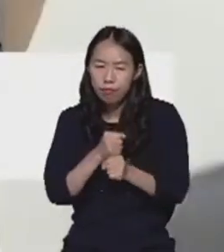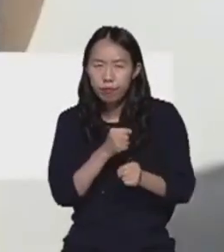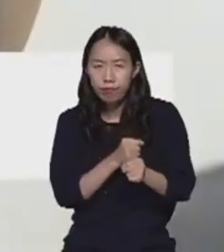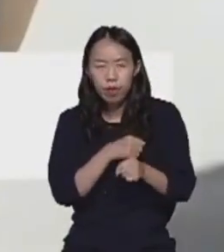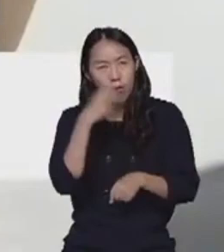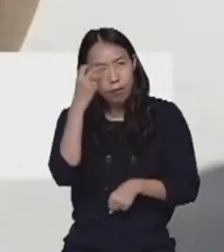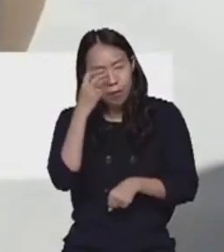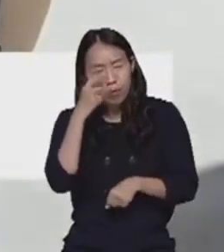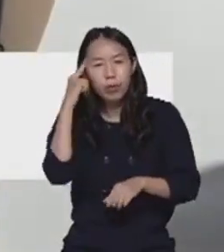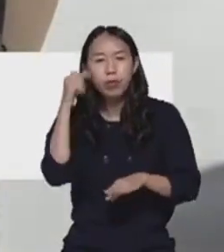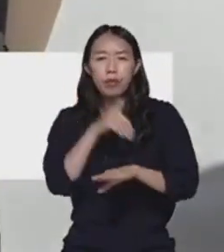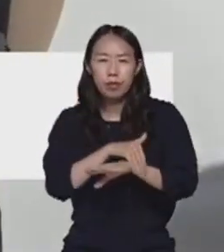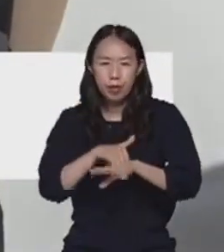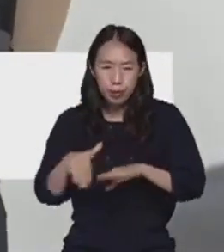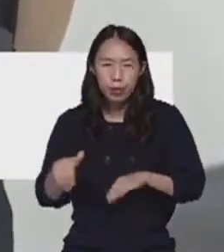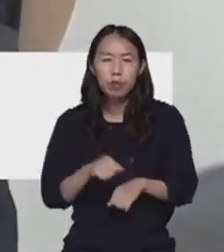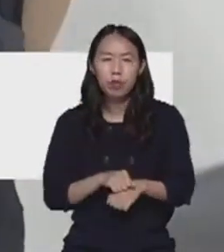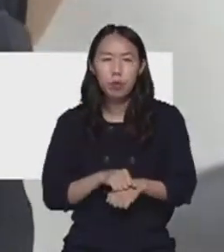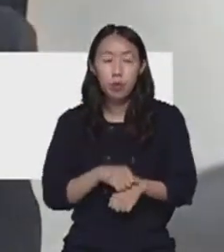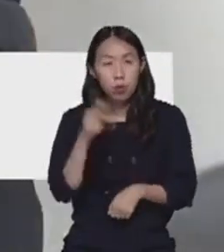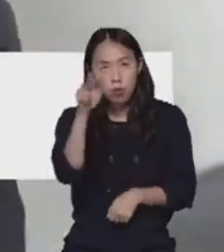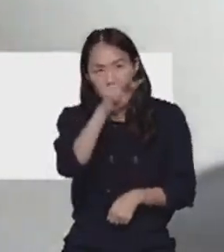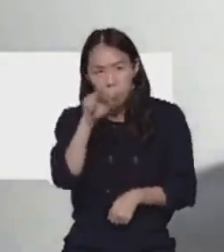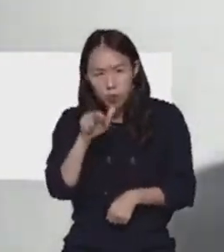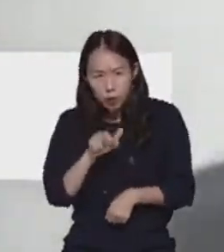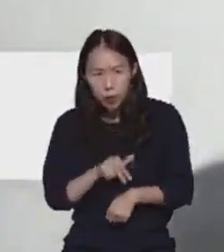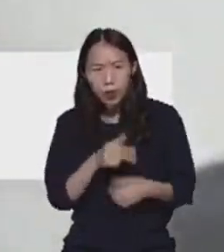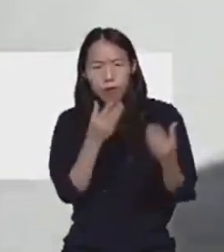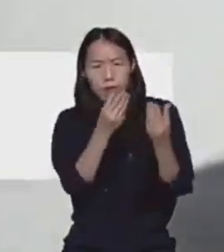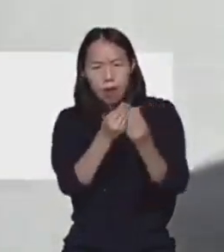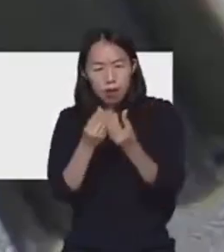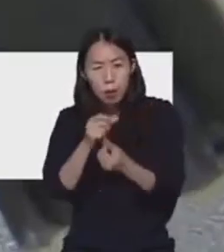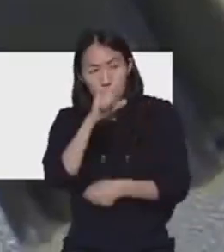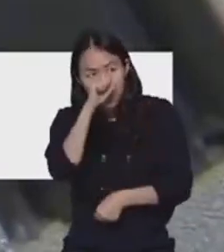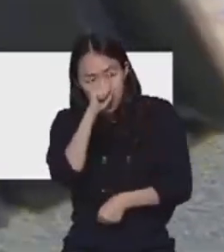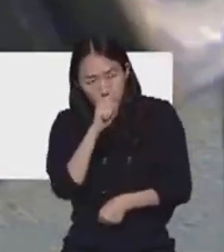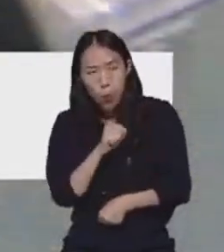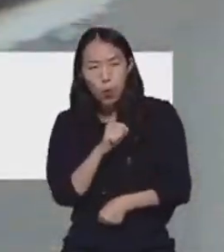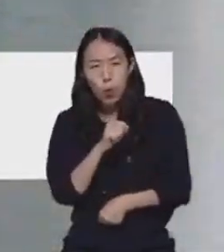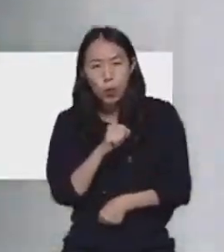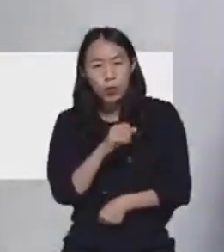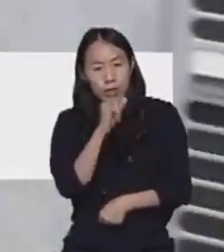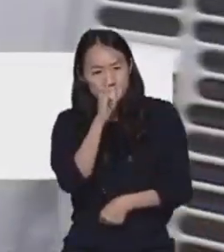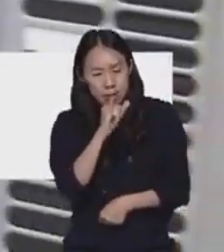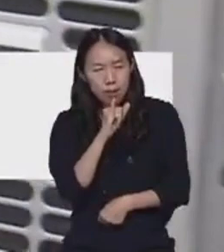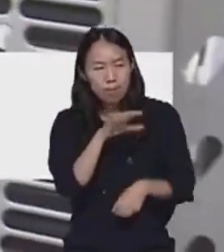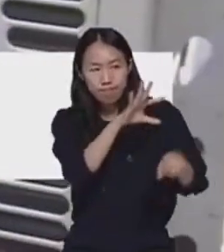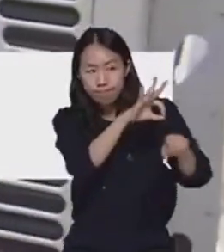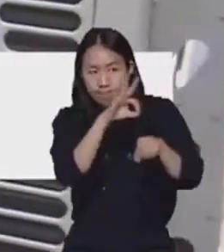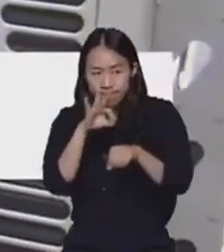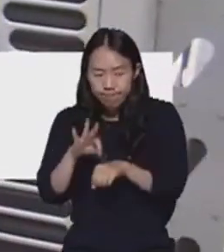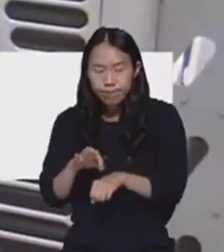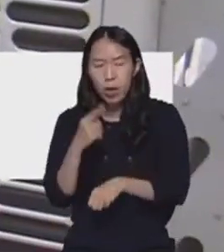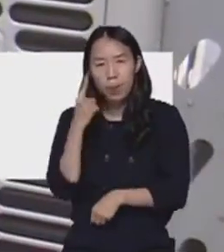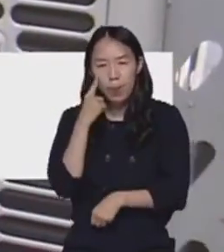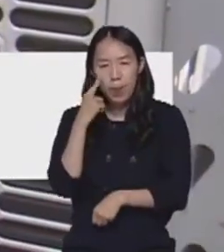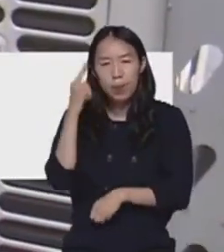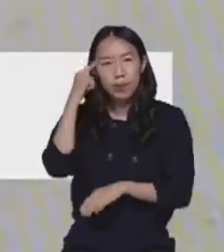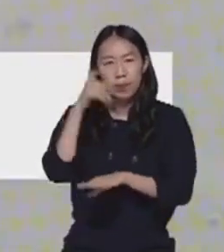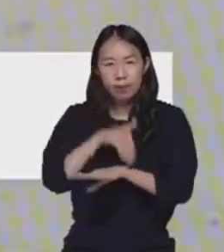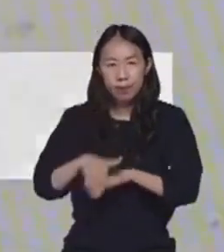저희들이 검토를 해볼 이제 계획을 가지고 있고요. 전국의 사례들라든가 이제 좋은 게 있으면 벤치마킹